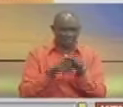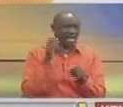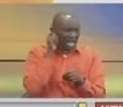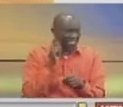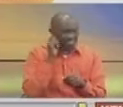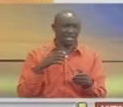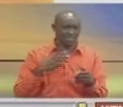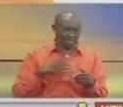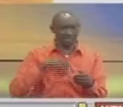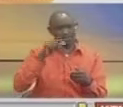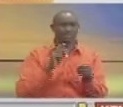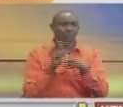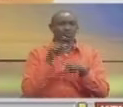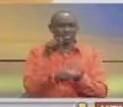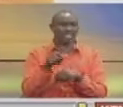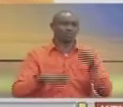ili kujishindia kura.